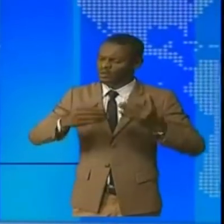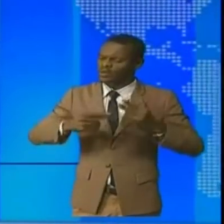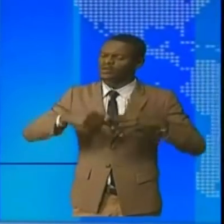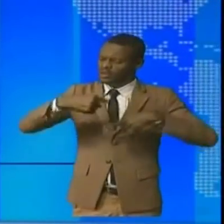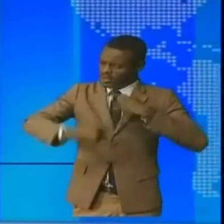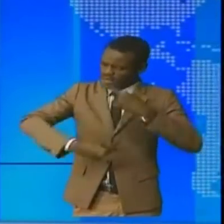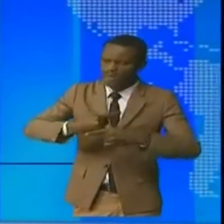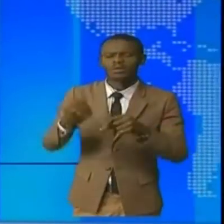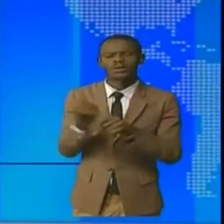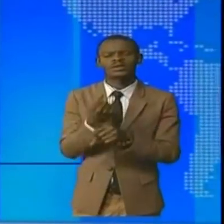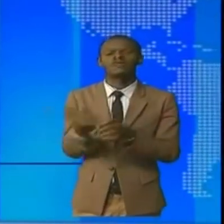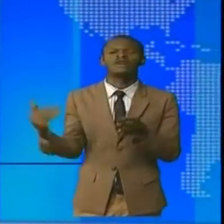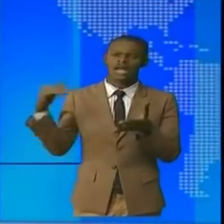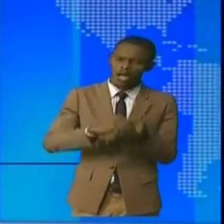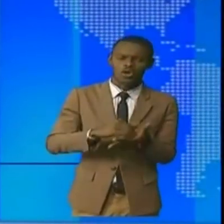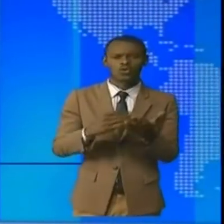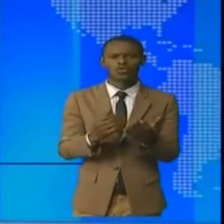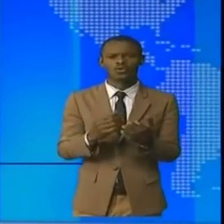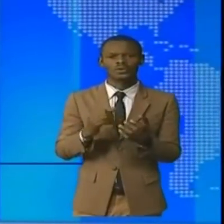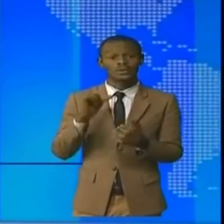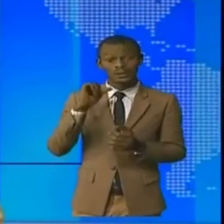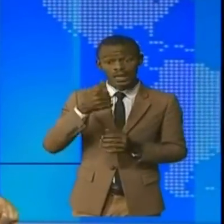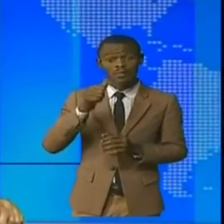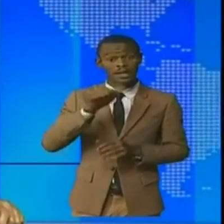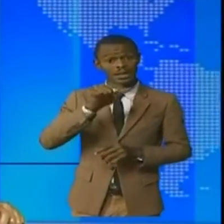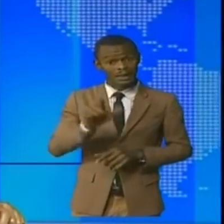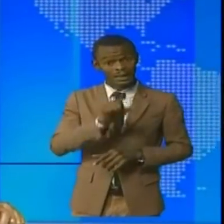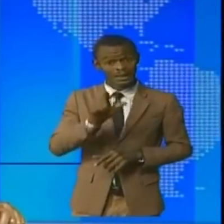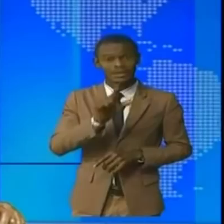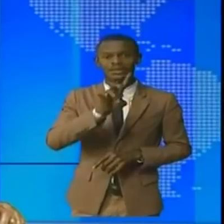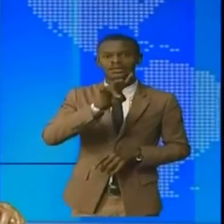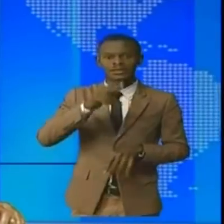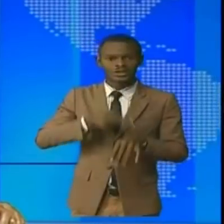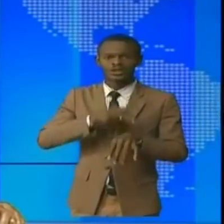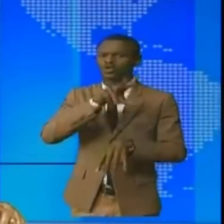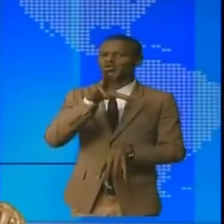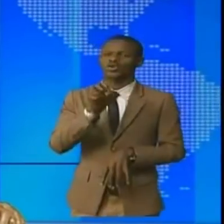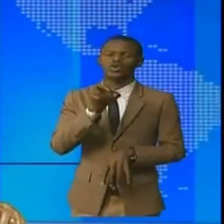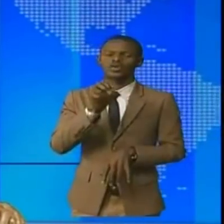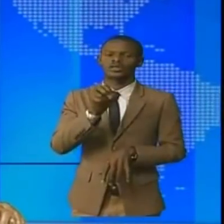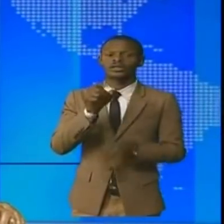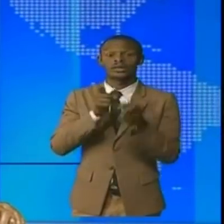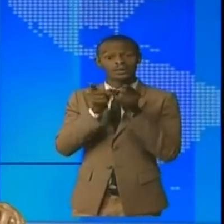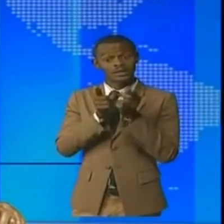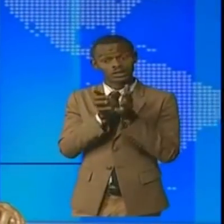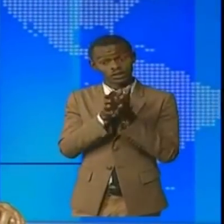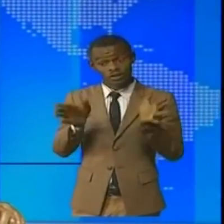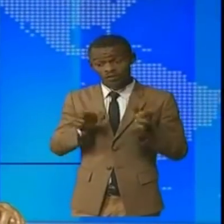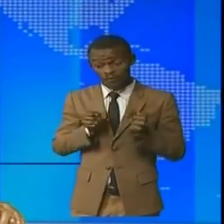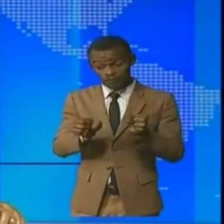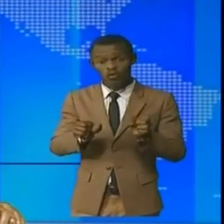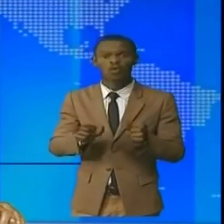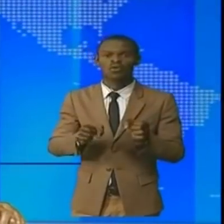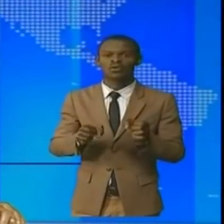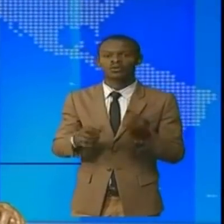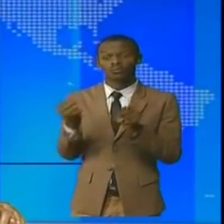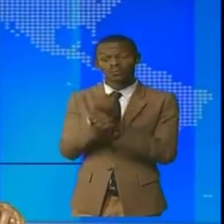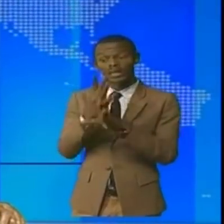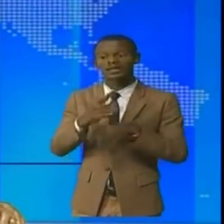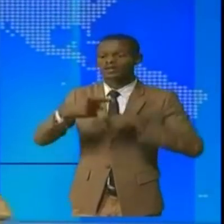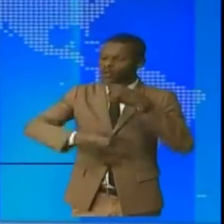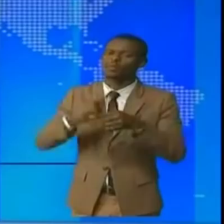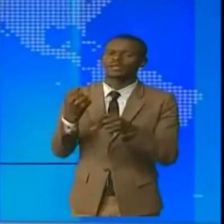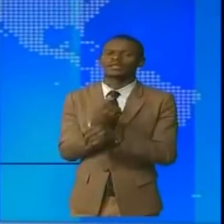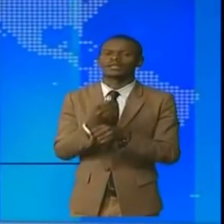À 7h30, la direction générale est appelée à prendre toutes les dispositions utiles pour la reprise effective du travail fait à Kinshasa